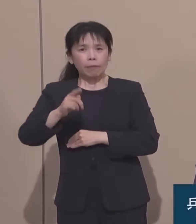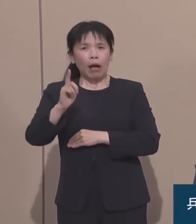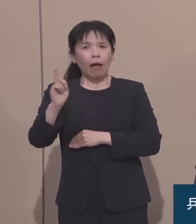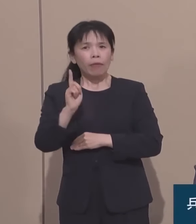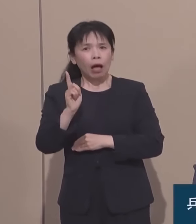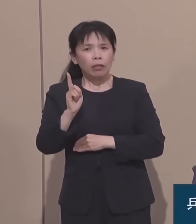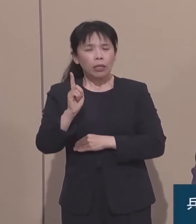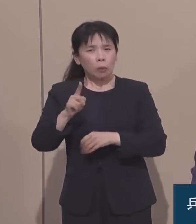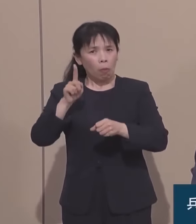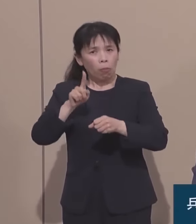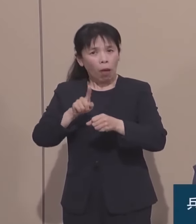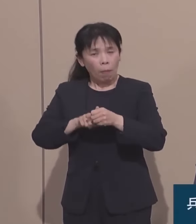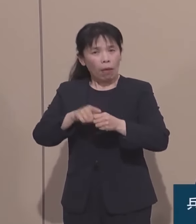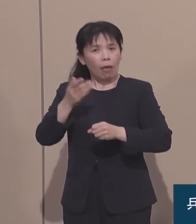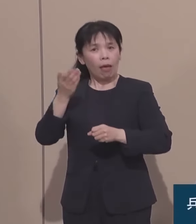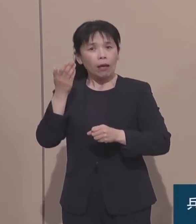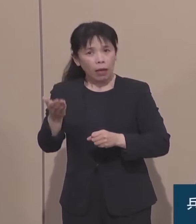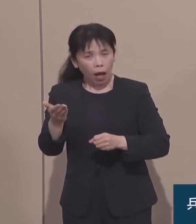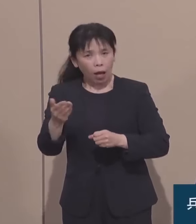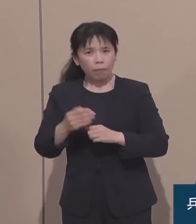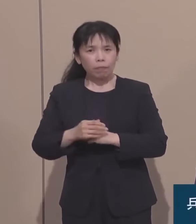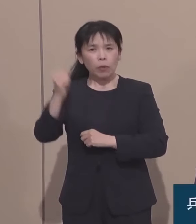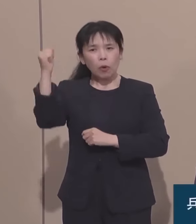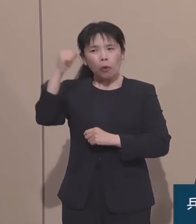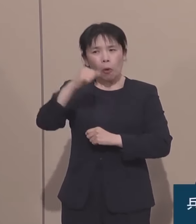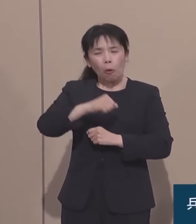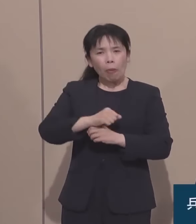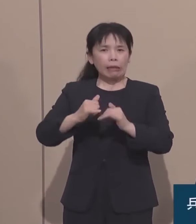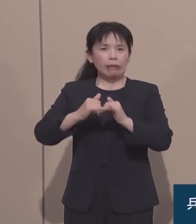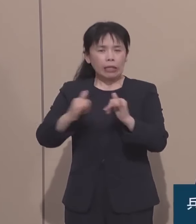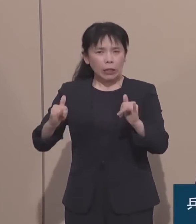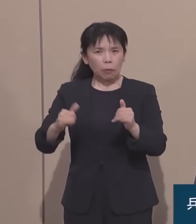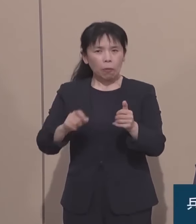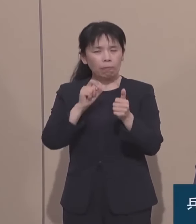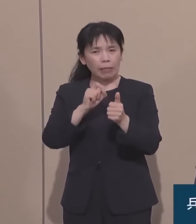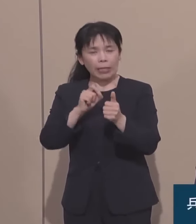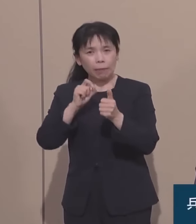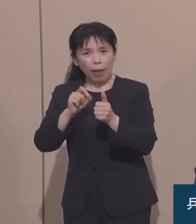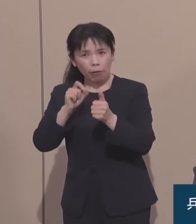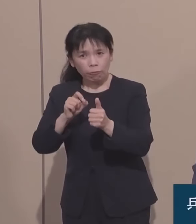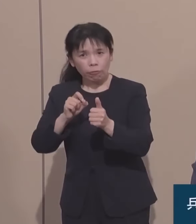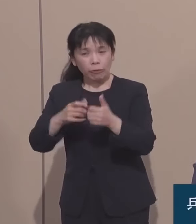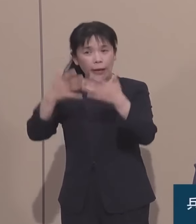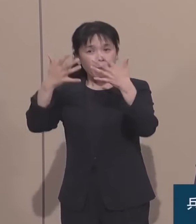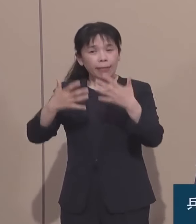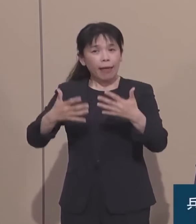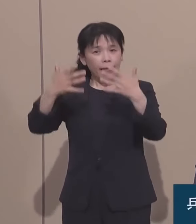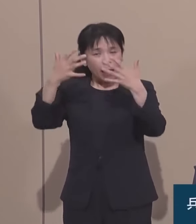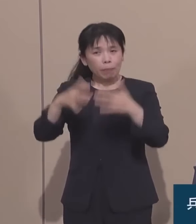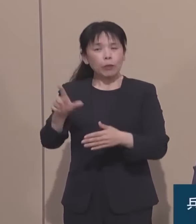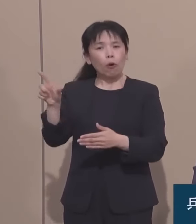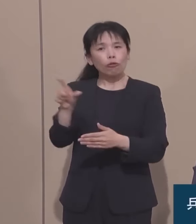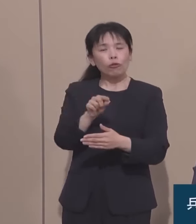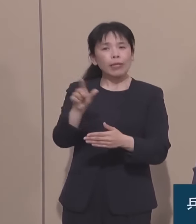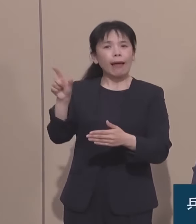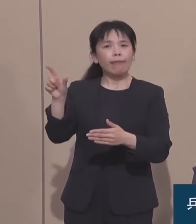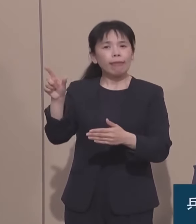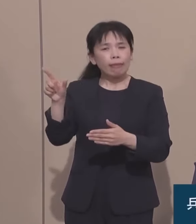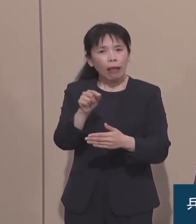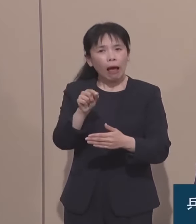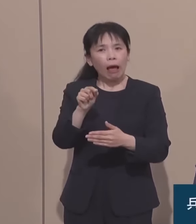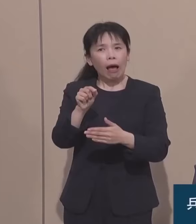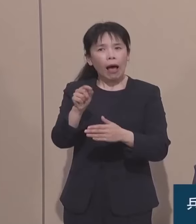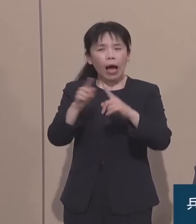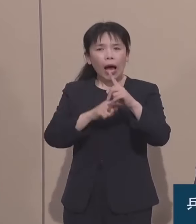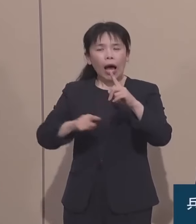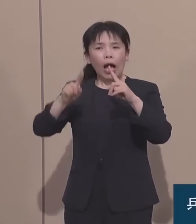見せつけられているんだろう弱いもいじめのテレビを使ったまさに魔女裁判